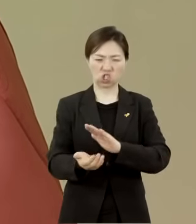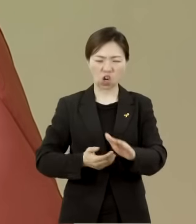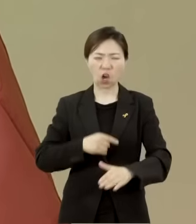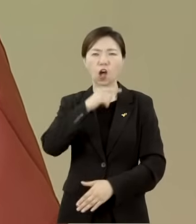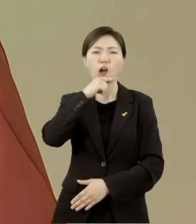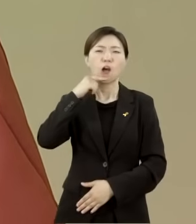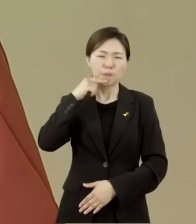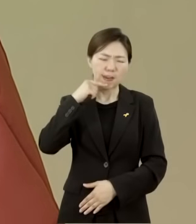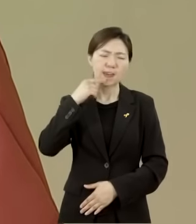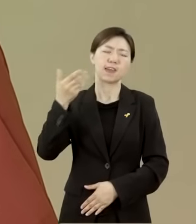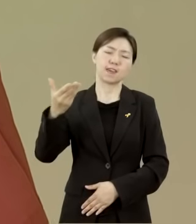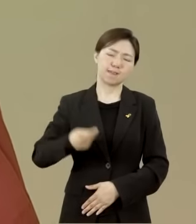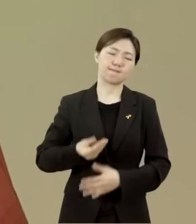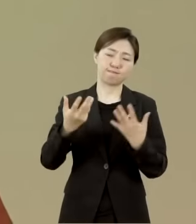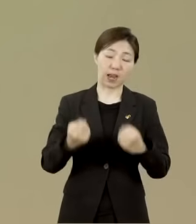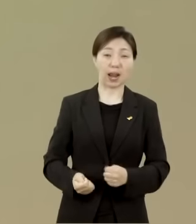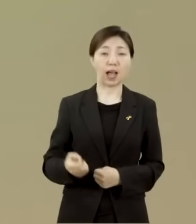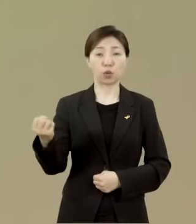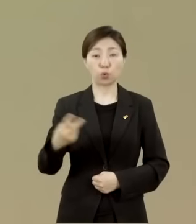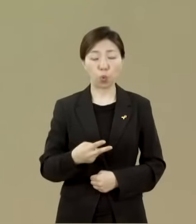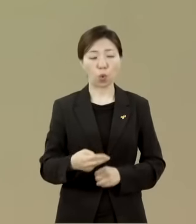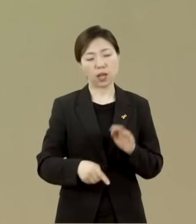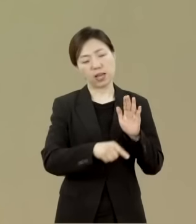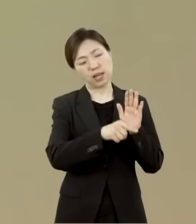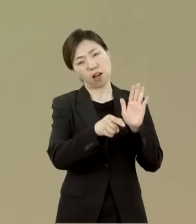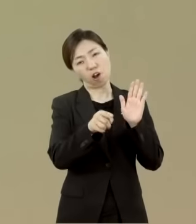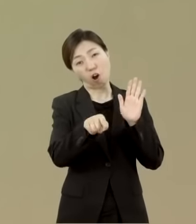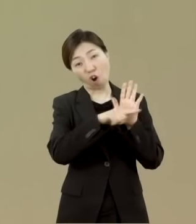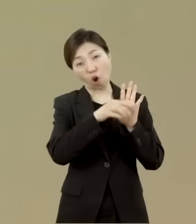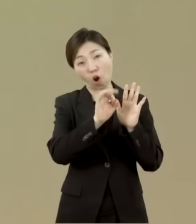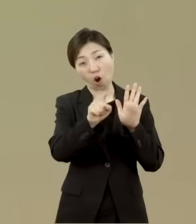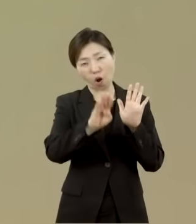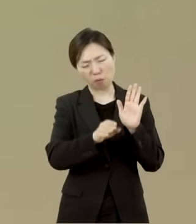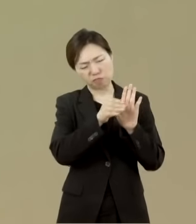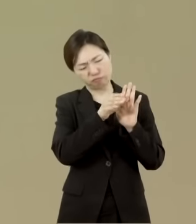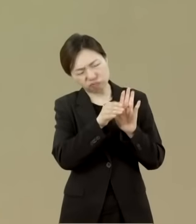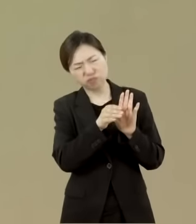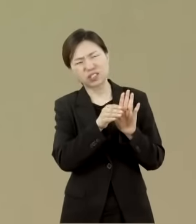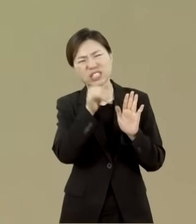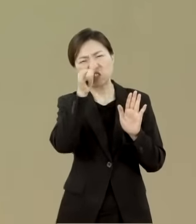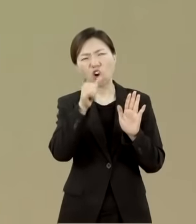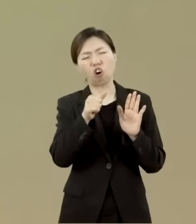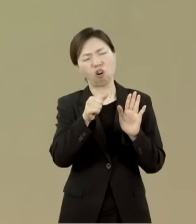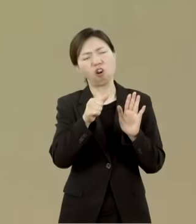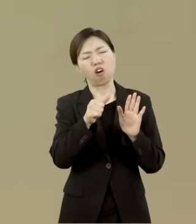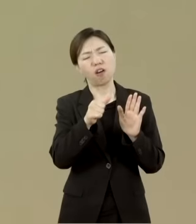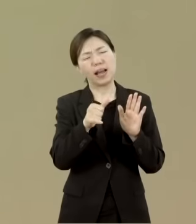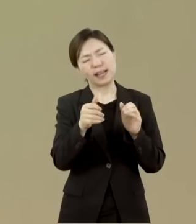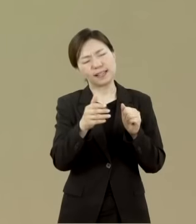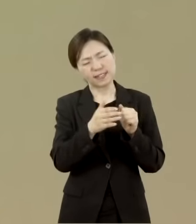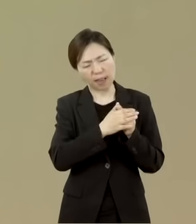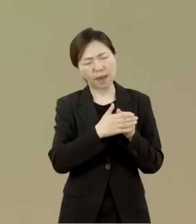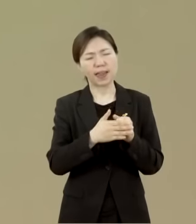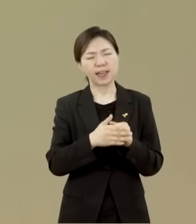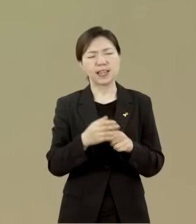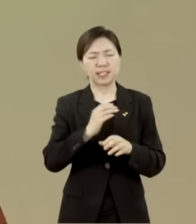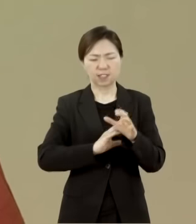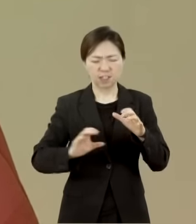업보가 많구나 내가 전생에 지은 빚지 많구나 스스로를 반성하면서